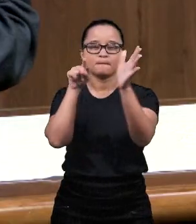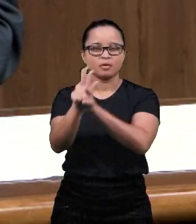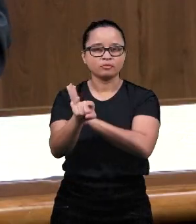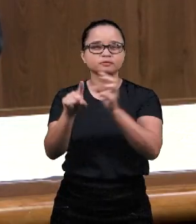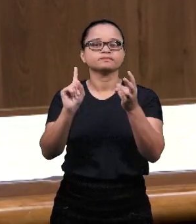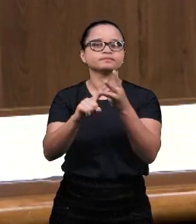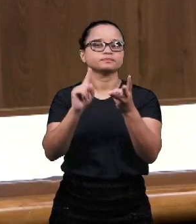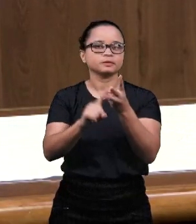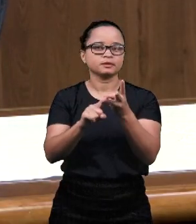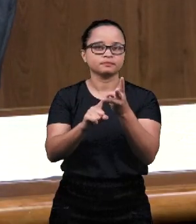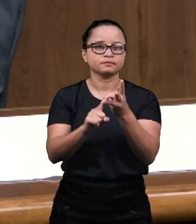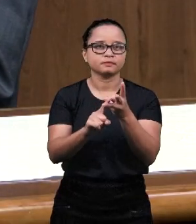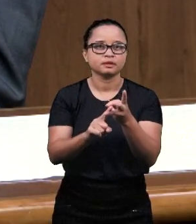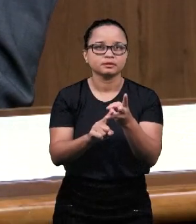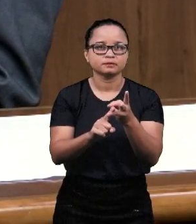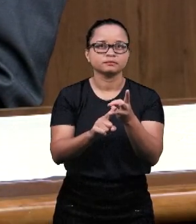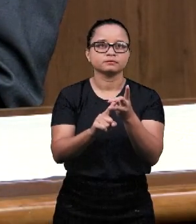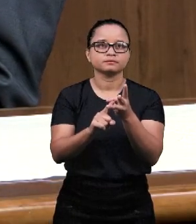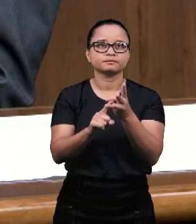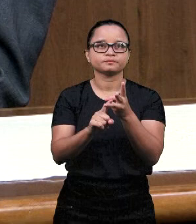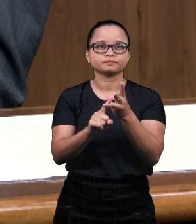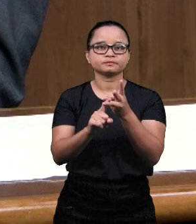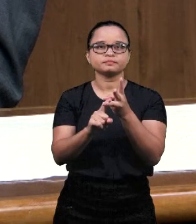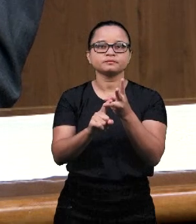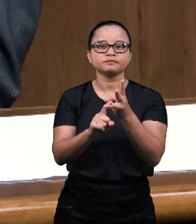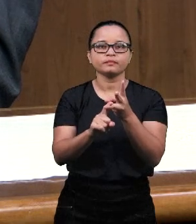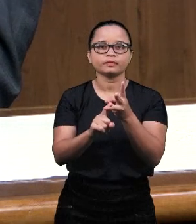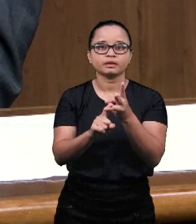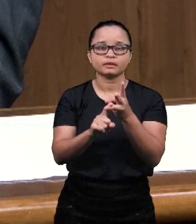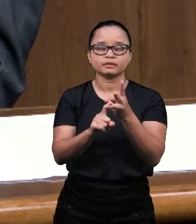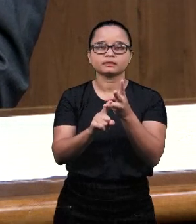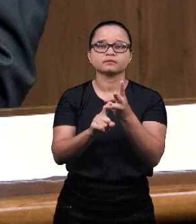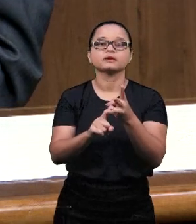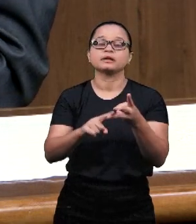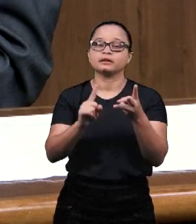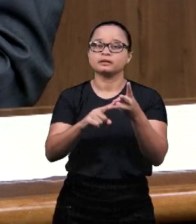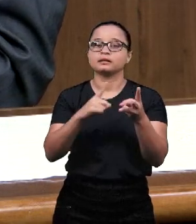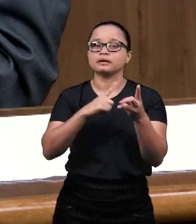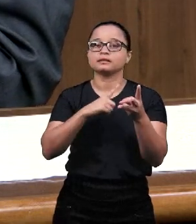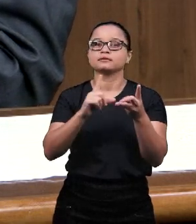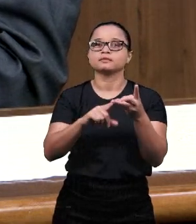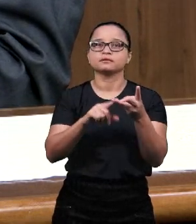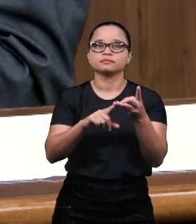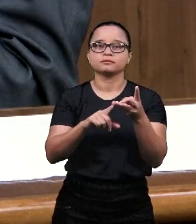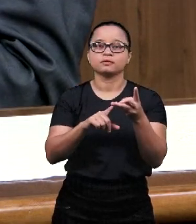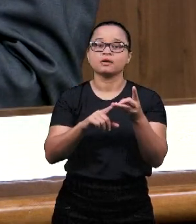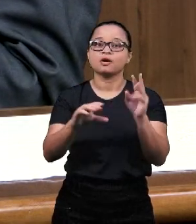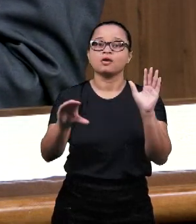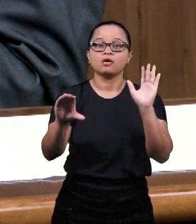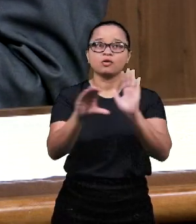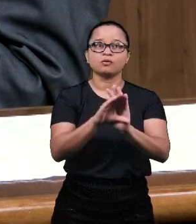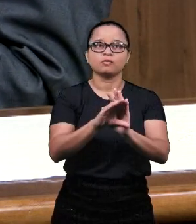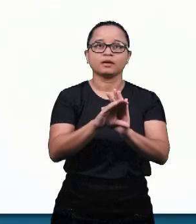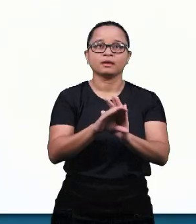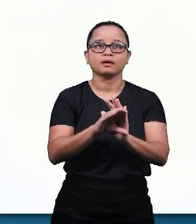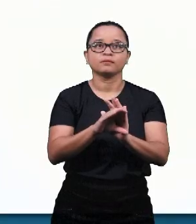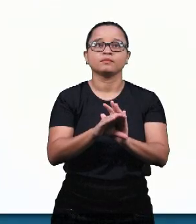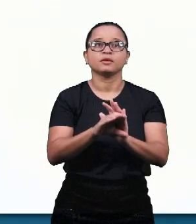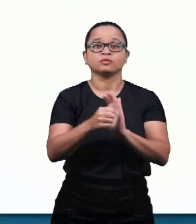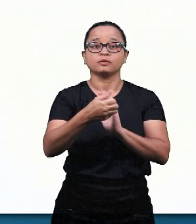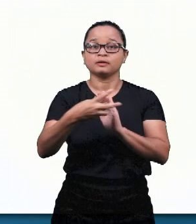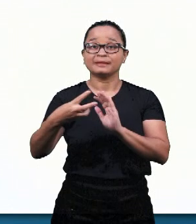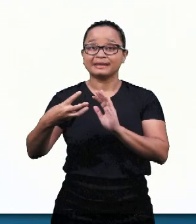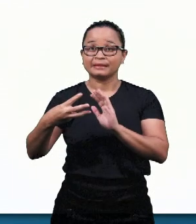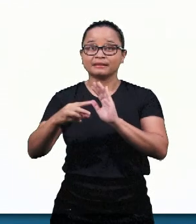était placée comme ça. Dans le chapitre 13 de Matthieu, verset 44, le Seigneur Jésus fait référence